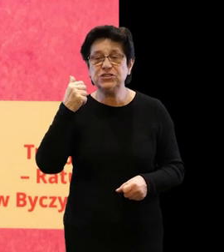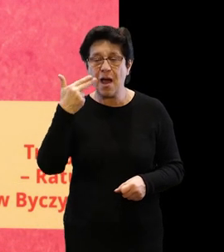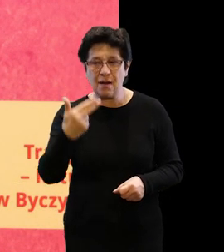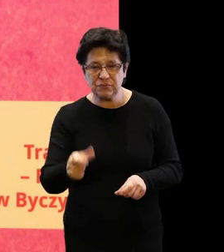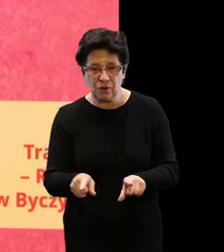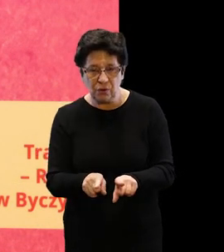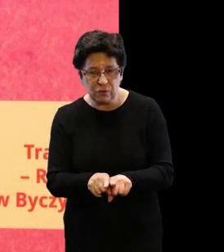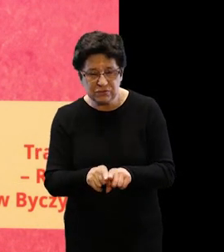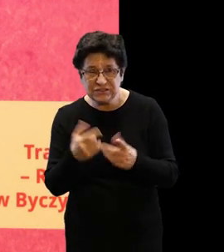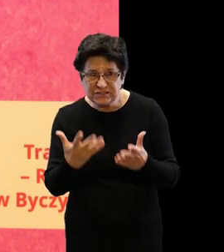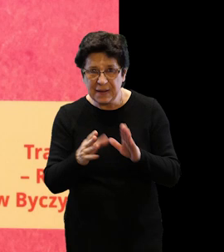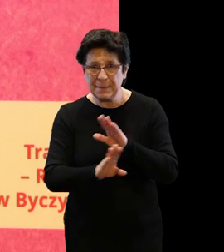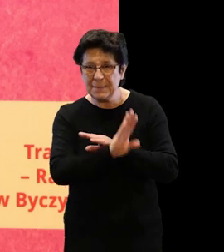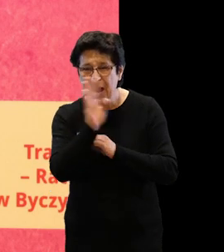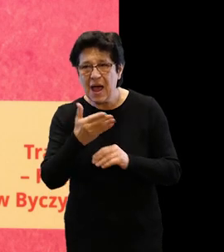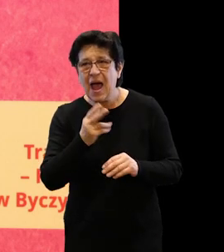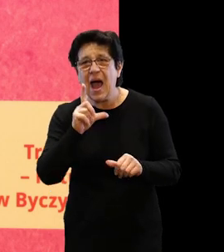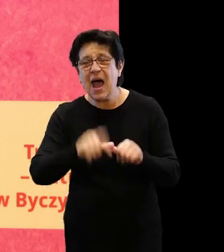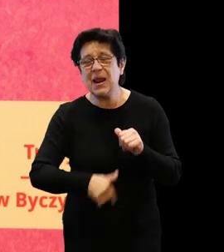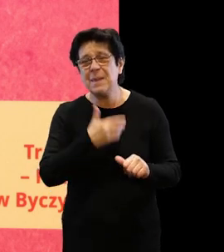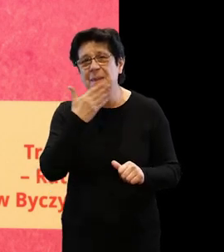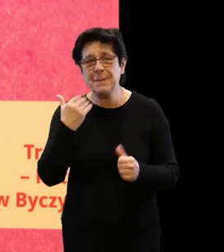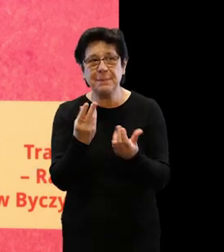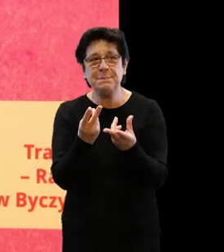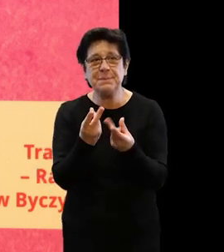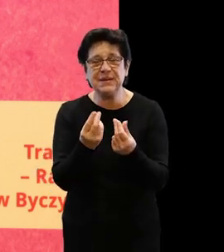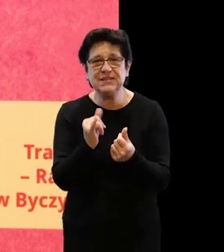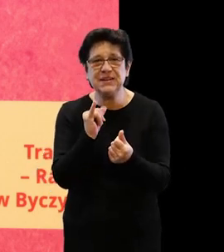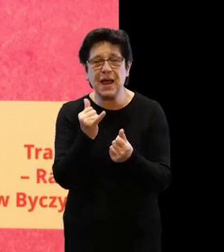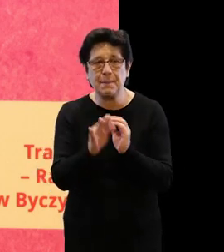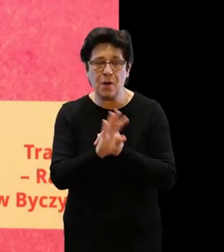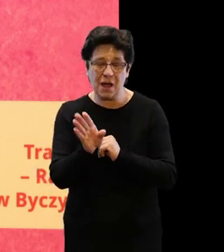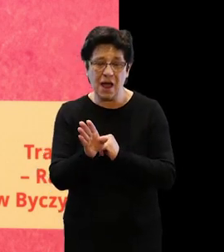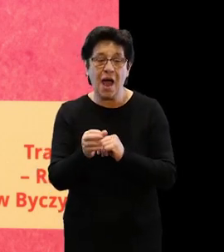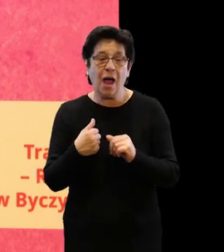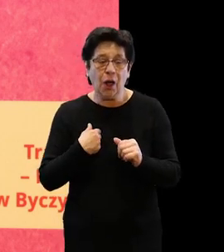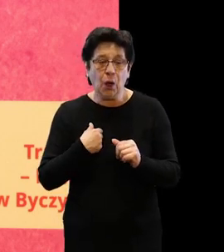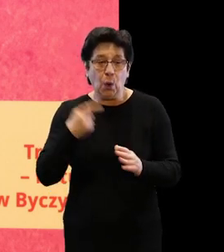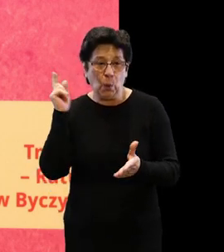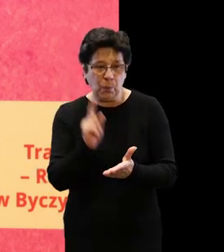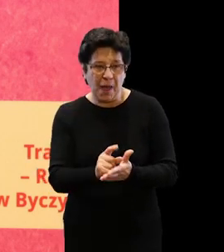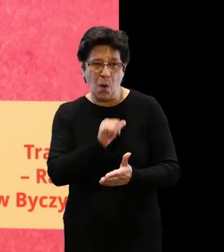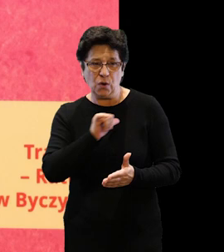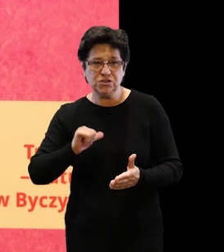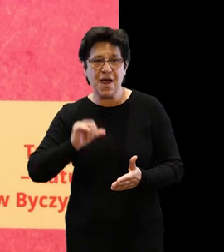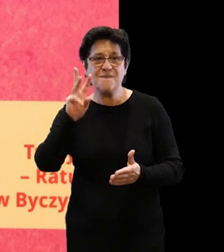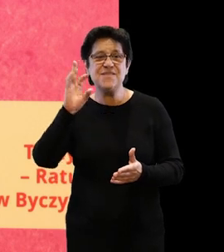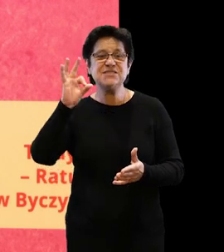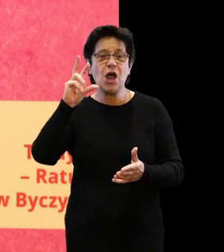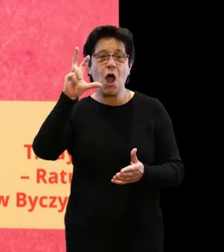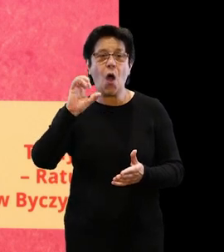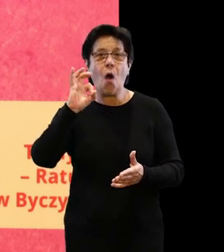żeby to wyeksponować i wreszcie trafiło to do niedalekiej Wschowy tam jest specjalna Izba Gdzie we wspaniały